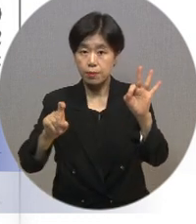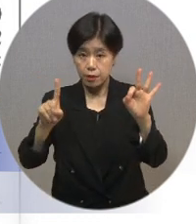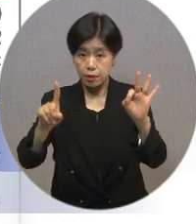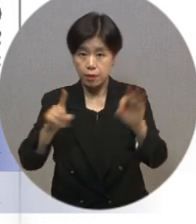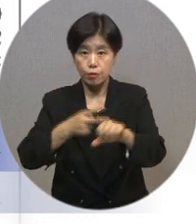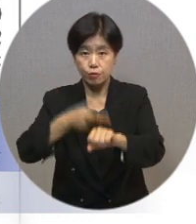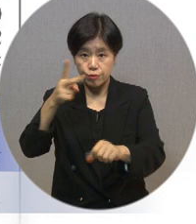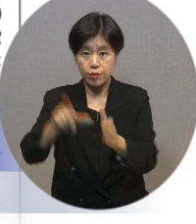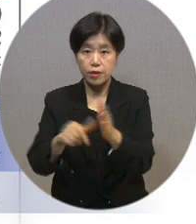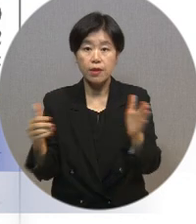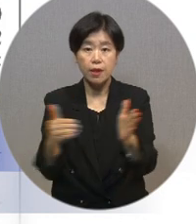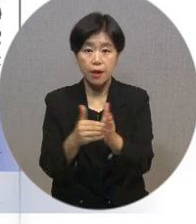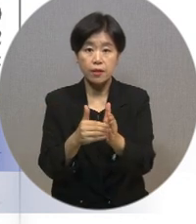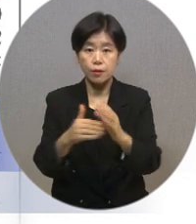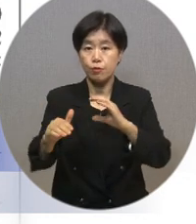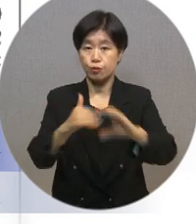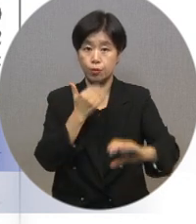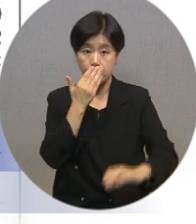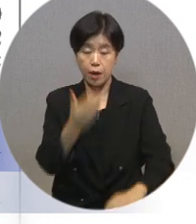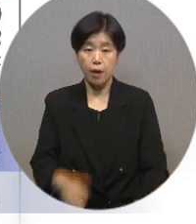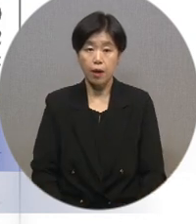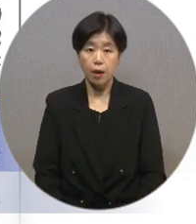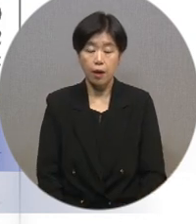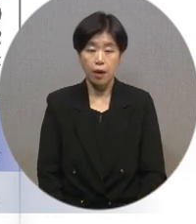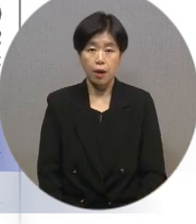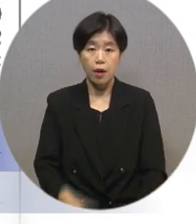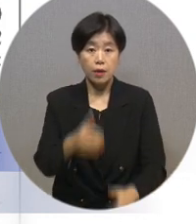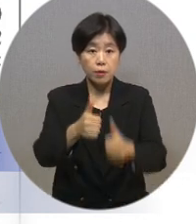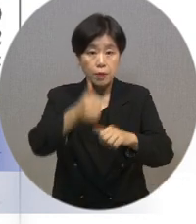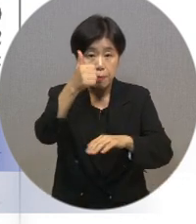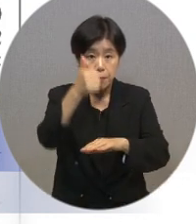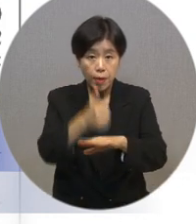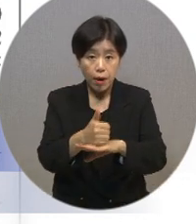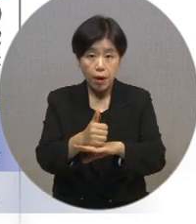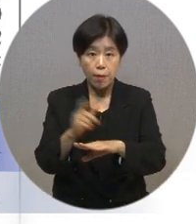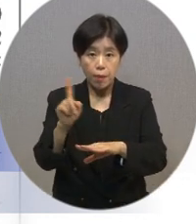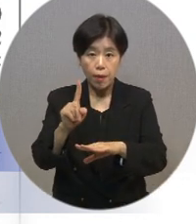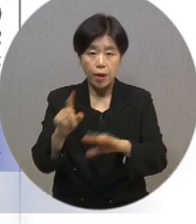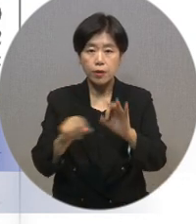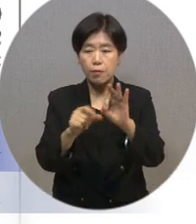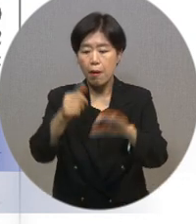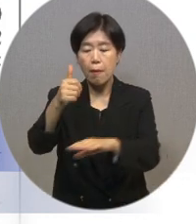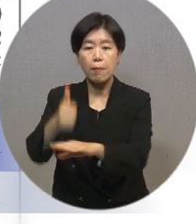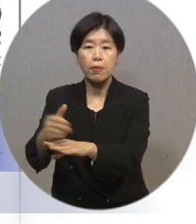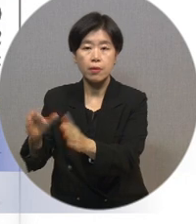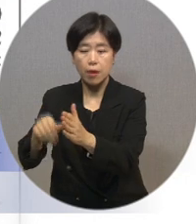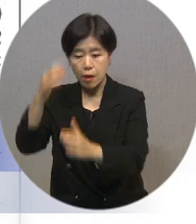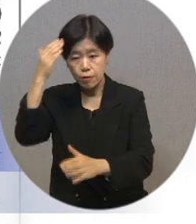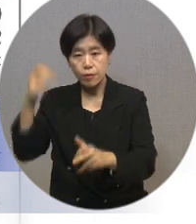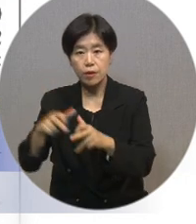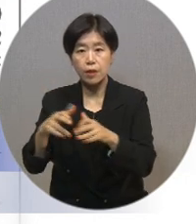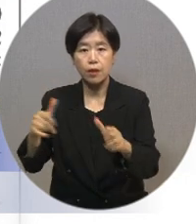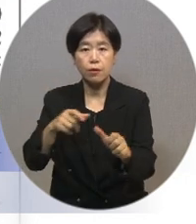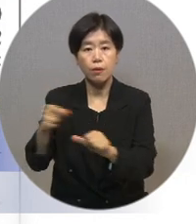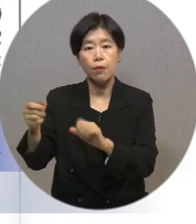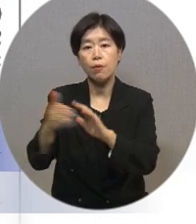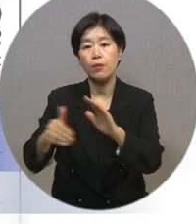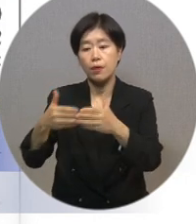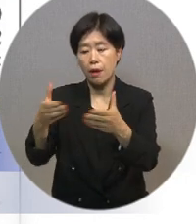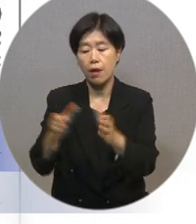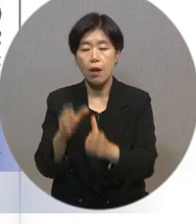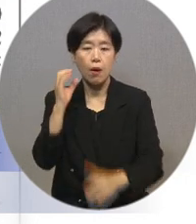전자 후편을 통해 접수를 진행하며 심사 결과는 다음 달 말 한국 장애인 고용공단 홈페이지를 통해